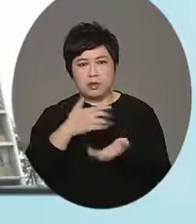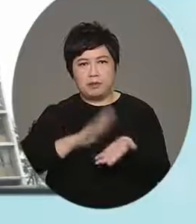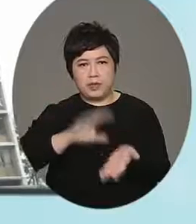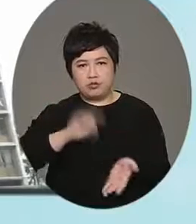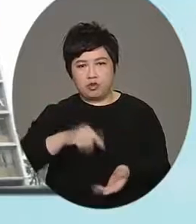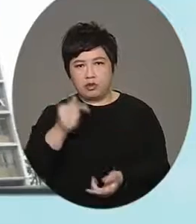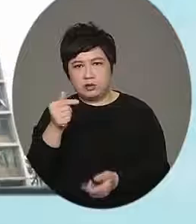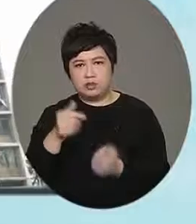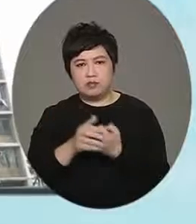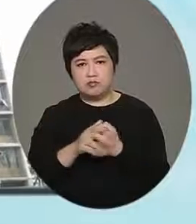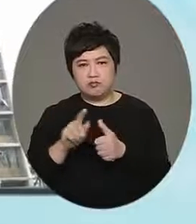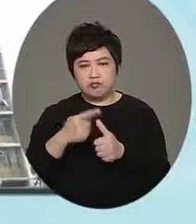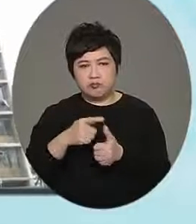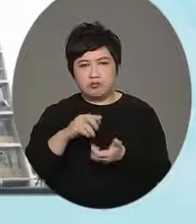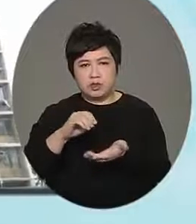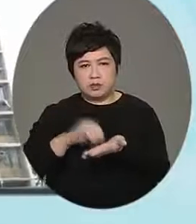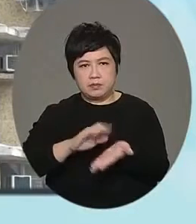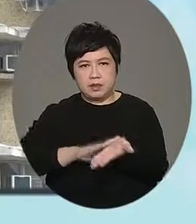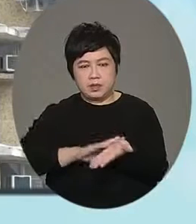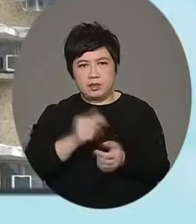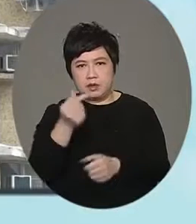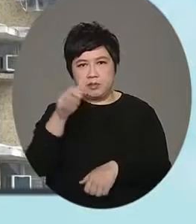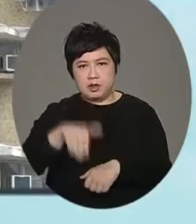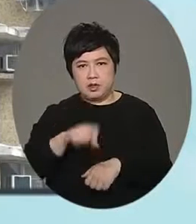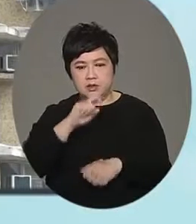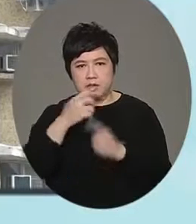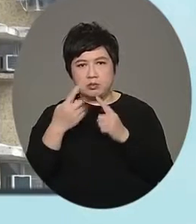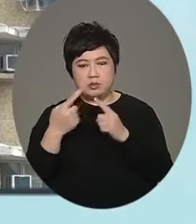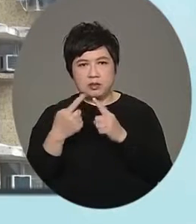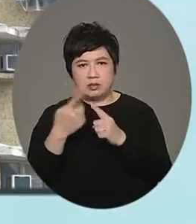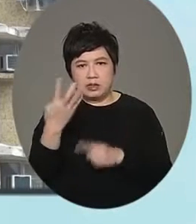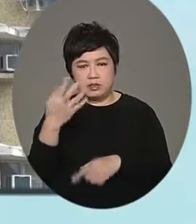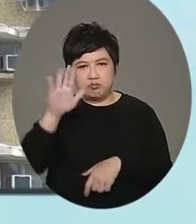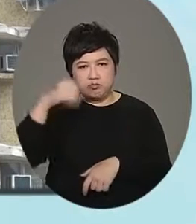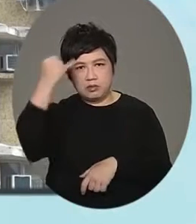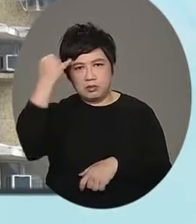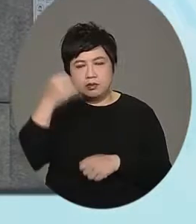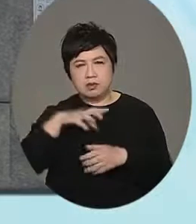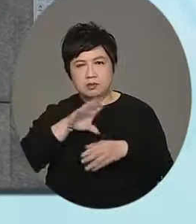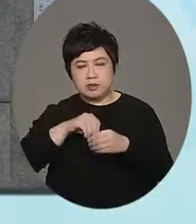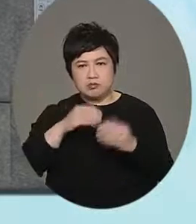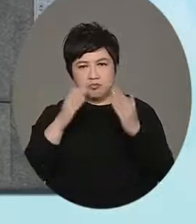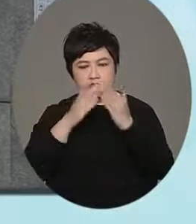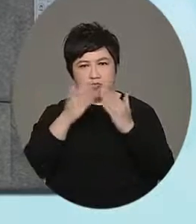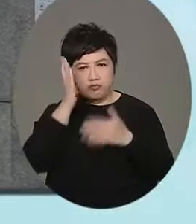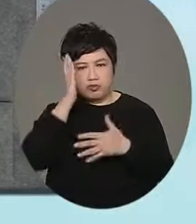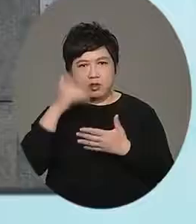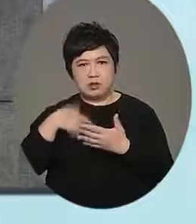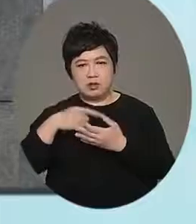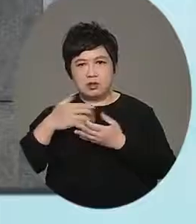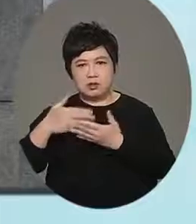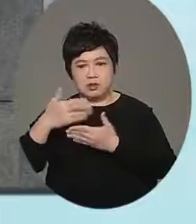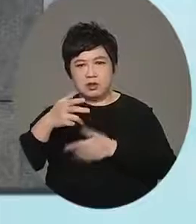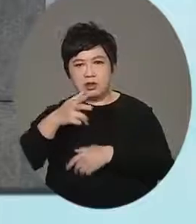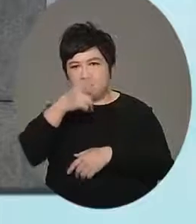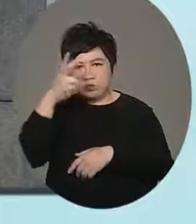至於初步確診個案不夠10宗，但有4宗是源頭不明，包括一個住在曉光街曉麗苑曉